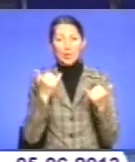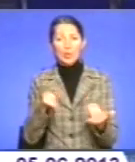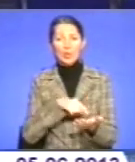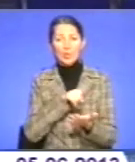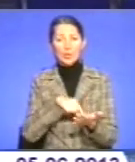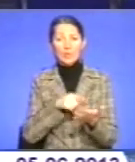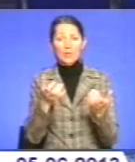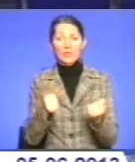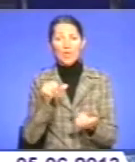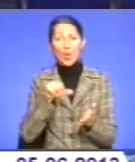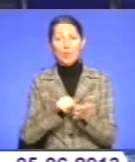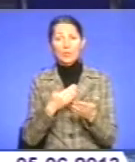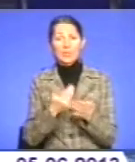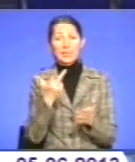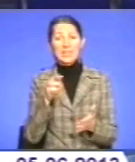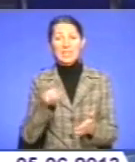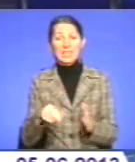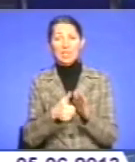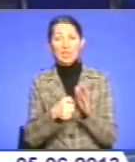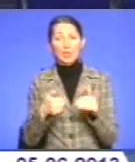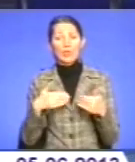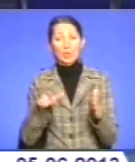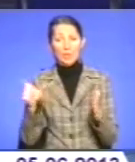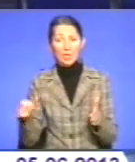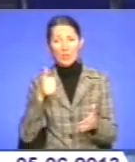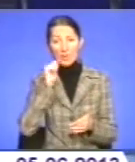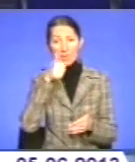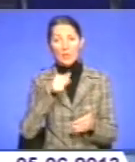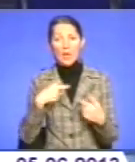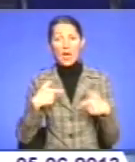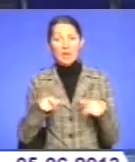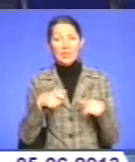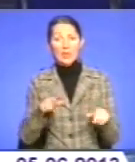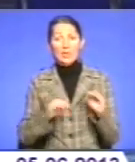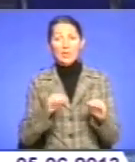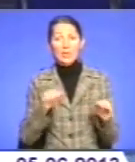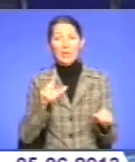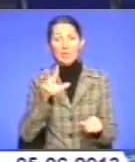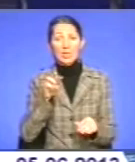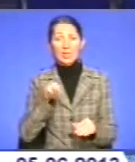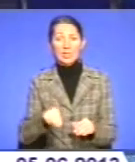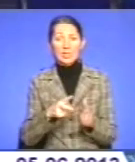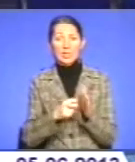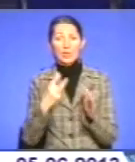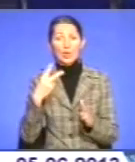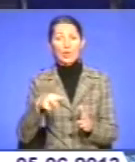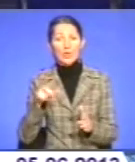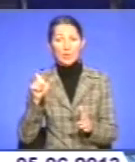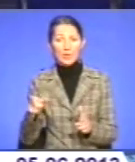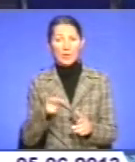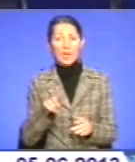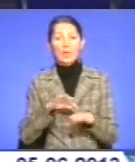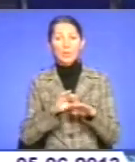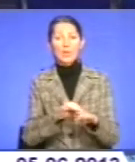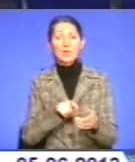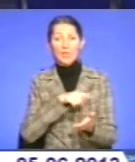взяли участь майже 3600 випускників. Завтра екзамен складатимуть 3720 чоловік. Як проходило